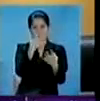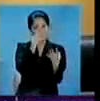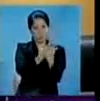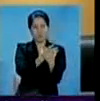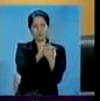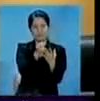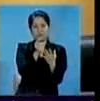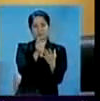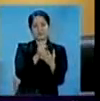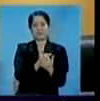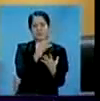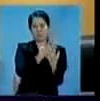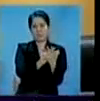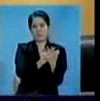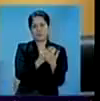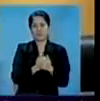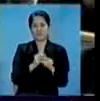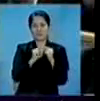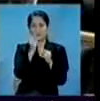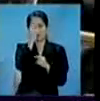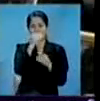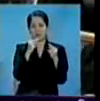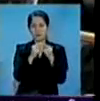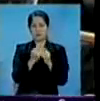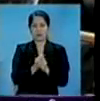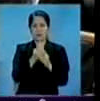แล้วแต่ว่าเข้าไม่ถึงครับเพราะว่